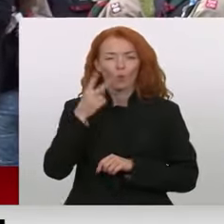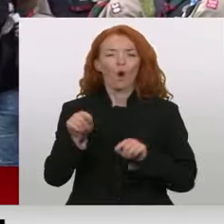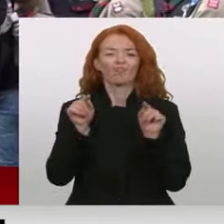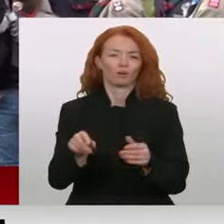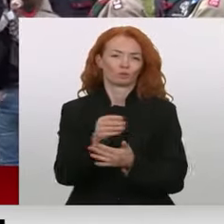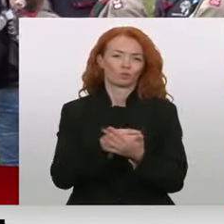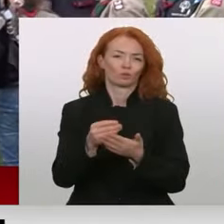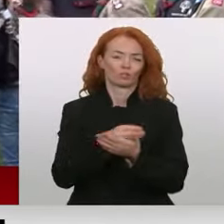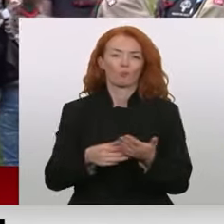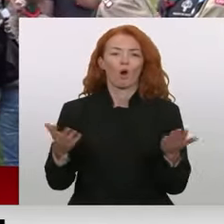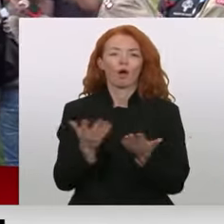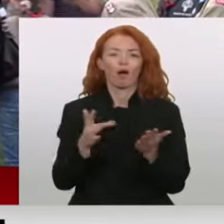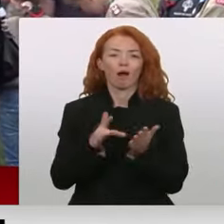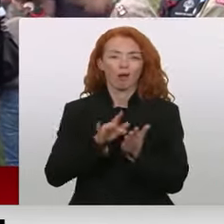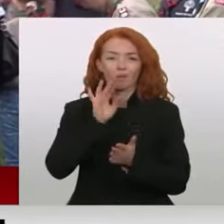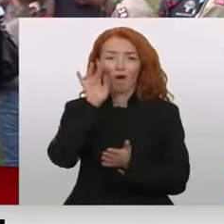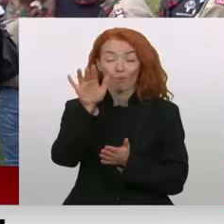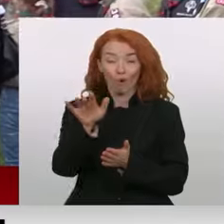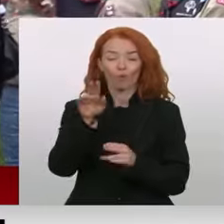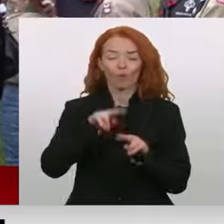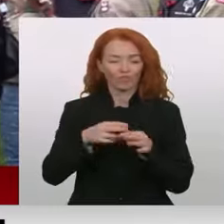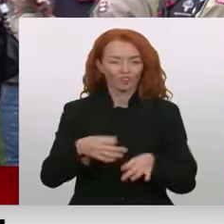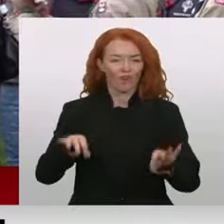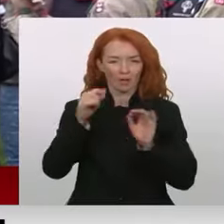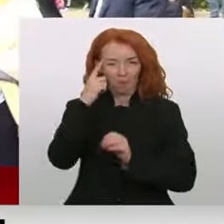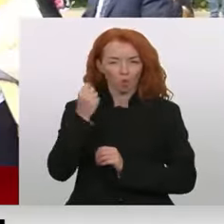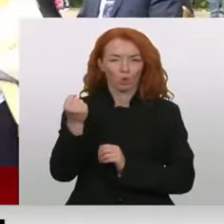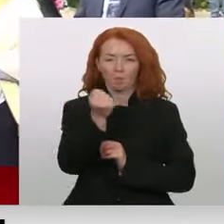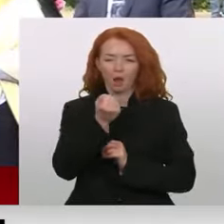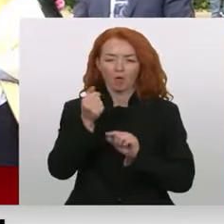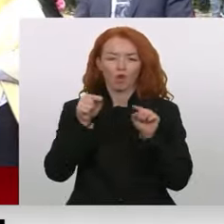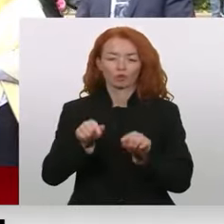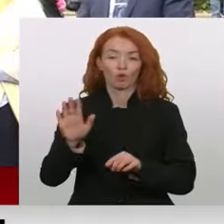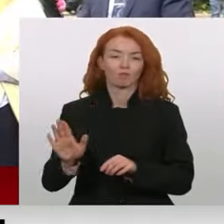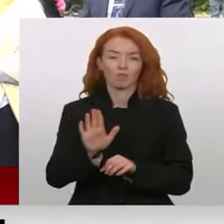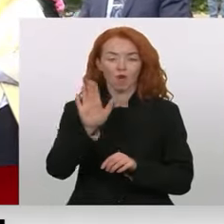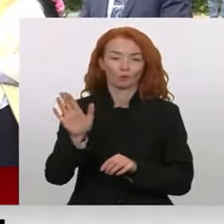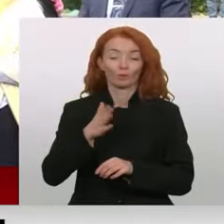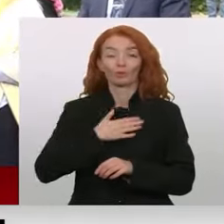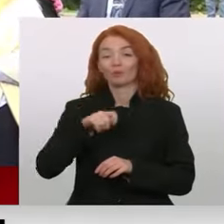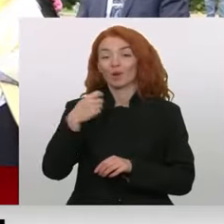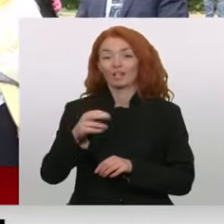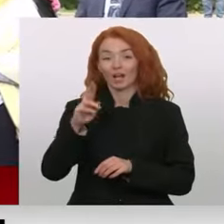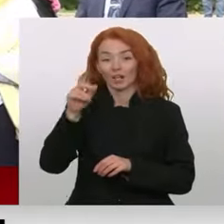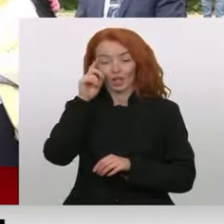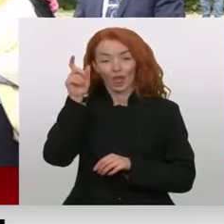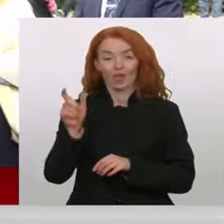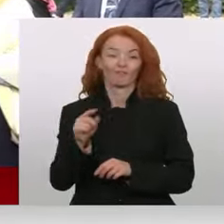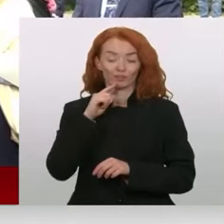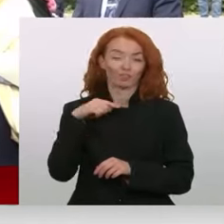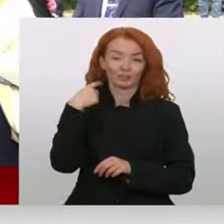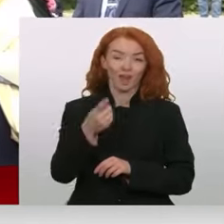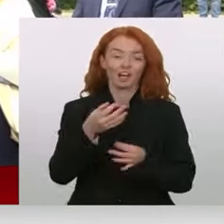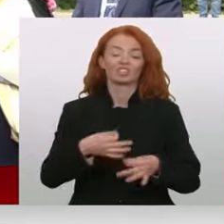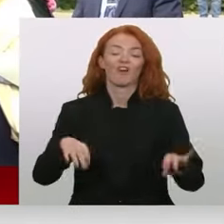nozīmē un kur tas ved, un tāpēc ir svarīgi paturēt prātā šo dienu. Ir vienkārši svarīgi būt kopā. Nav